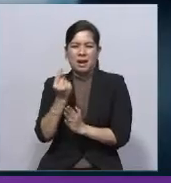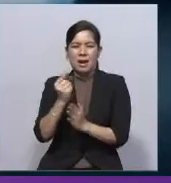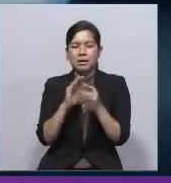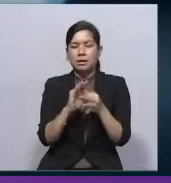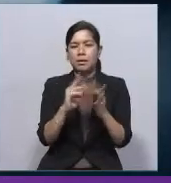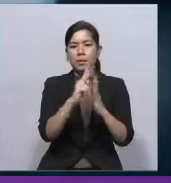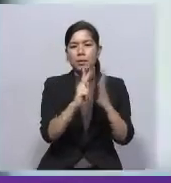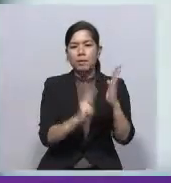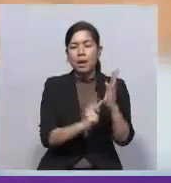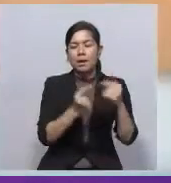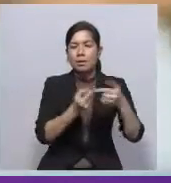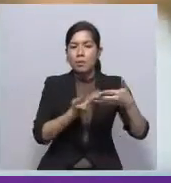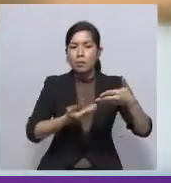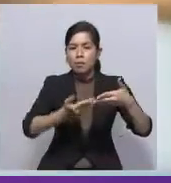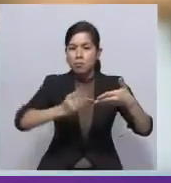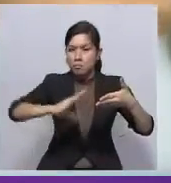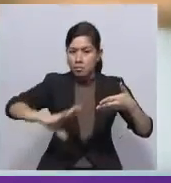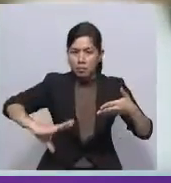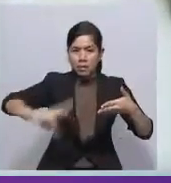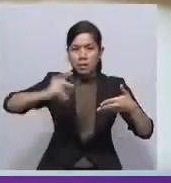ายการพัฒนาเชิงพื้นที